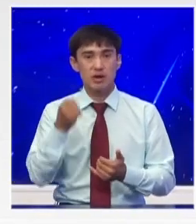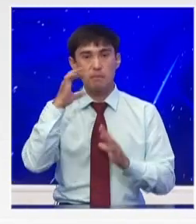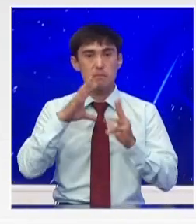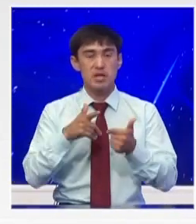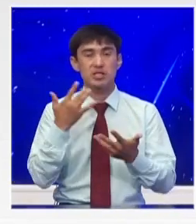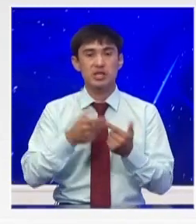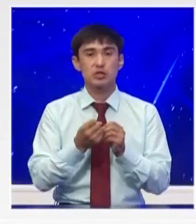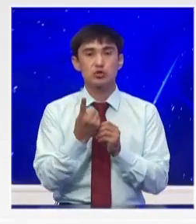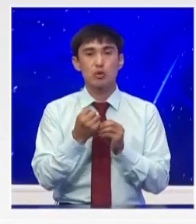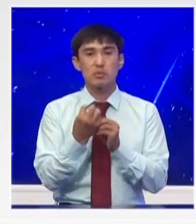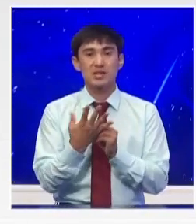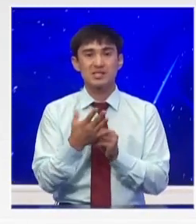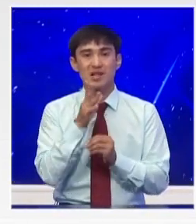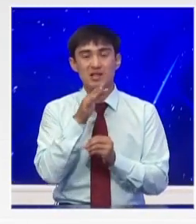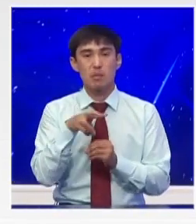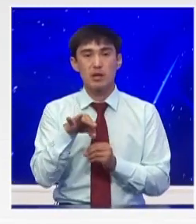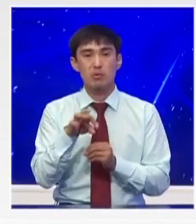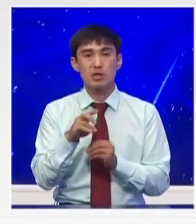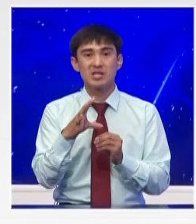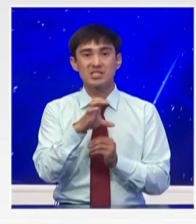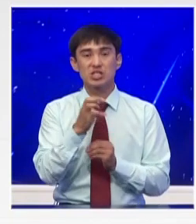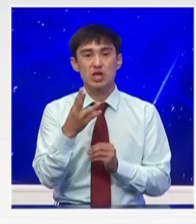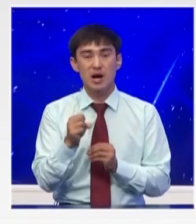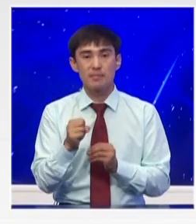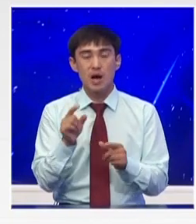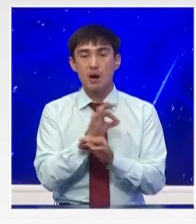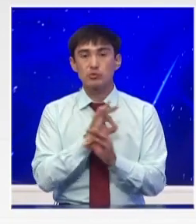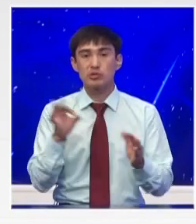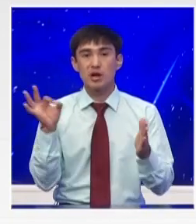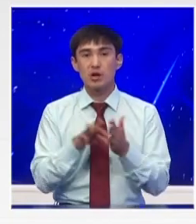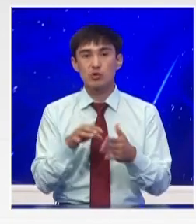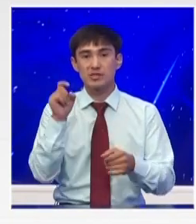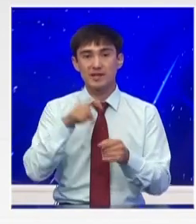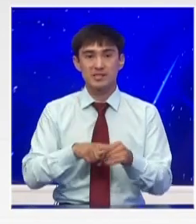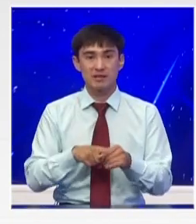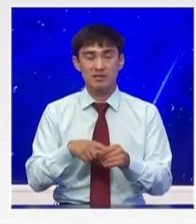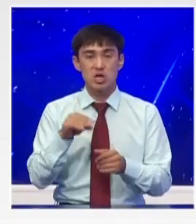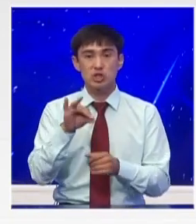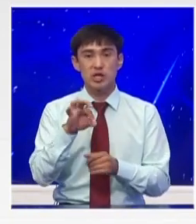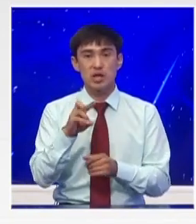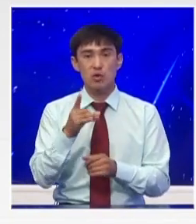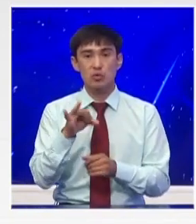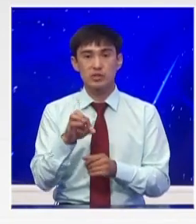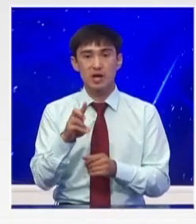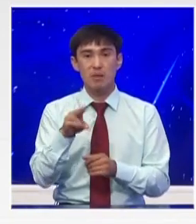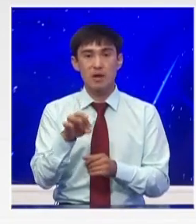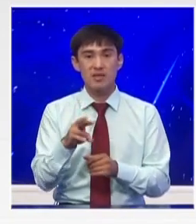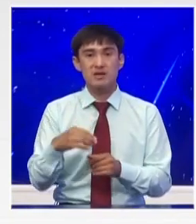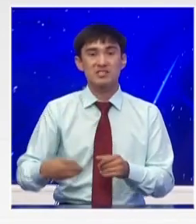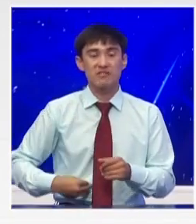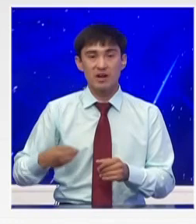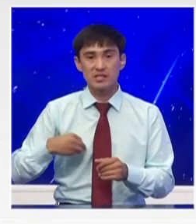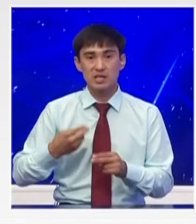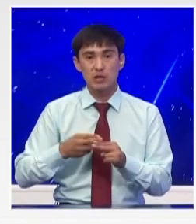считается 115-летняя Мария Морера из США. А абсолютный рекорд зарегистрирован за Жанной Луизой Кальман из